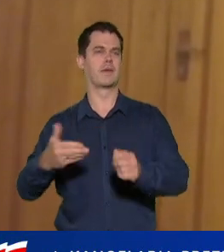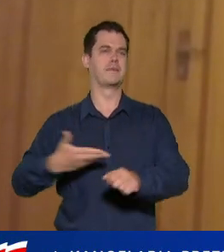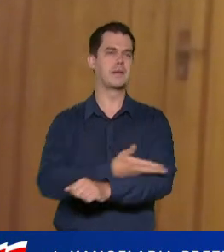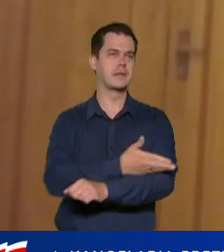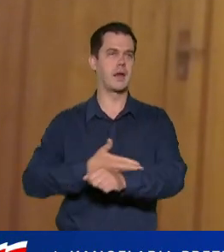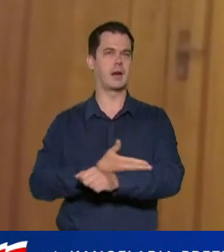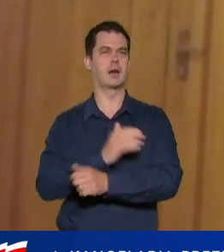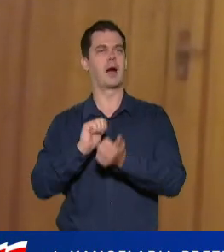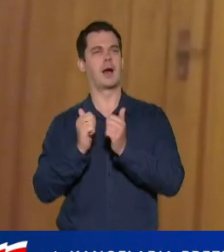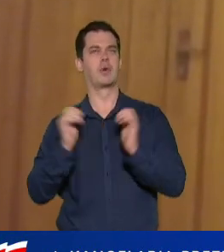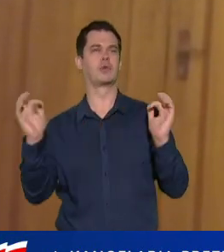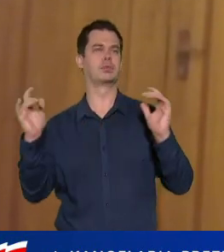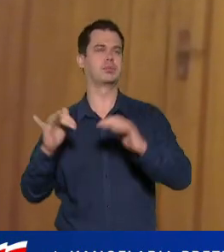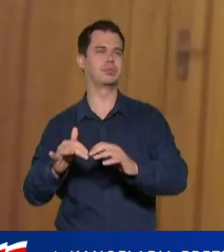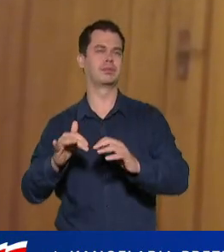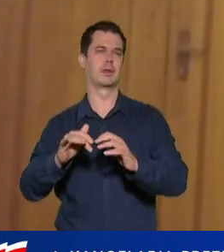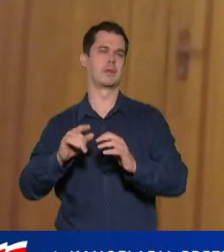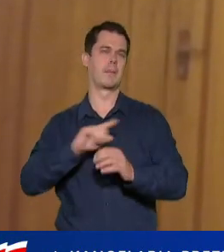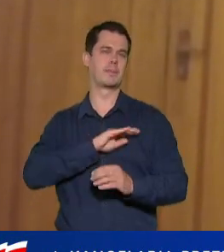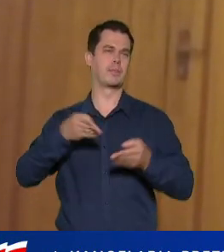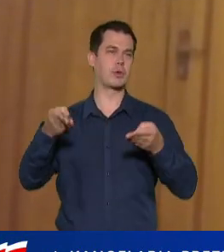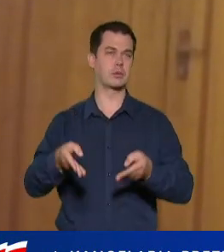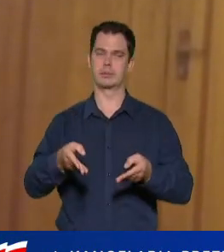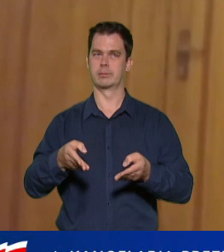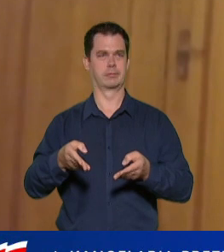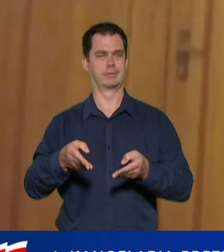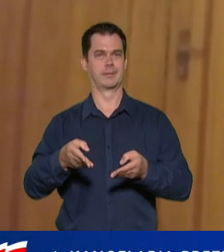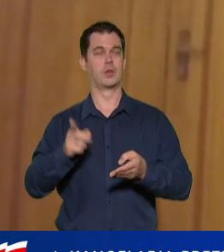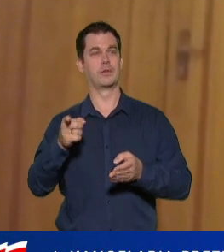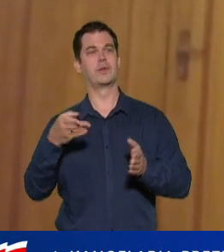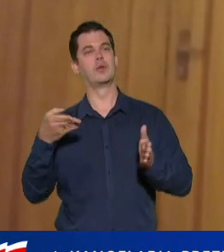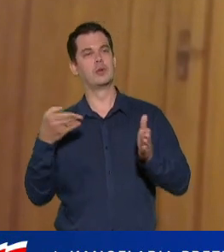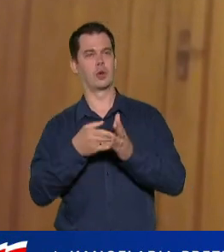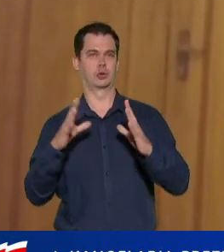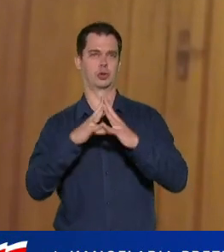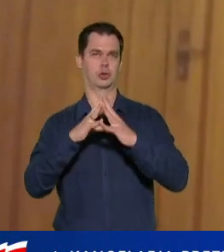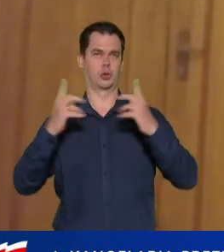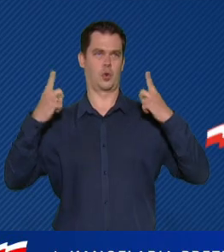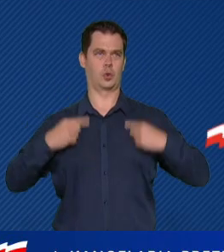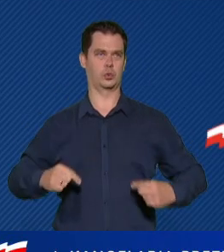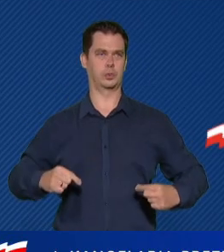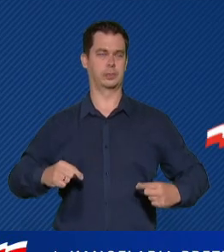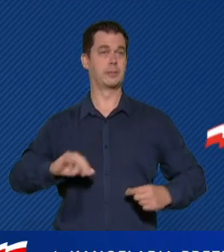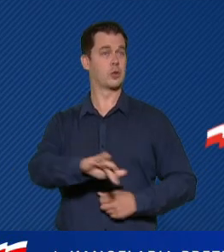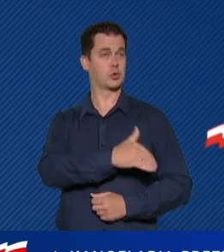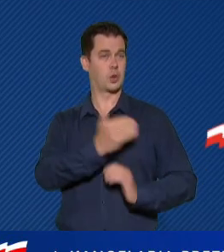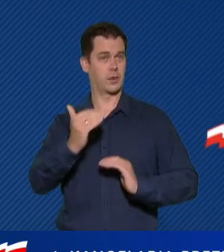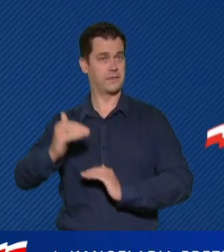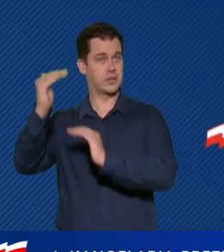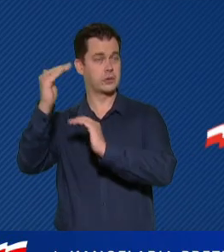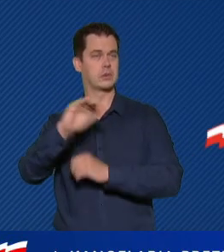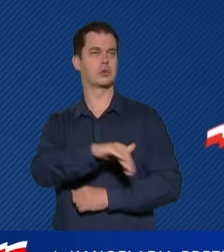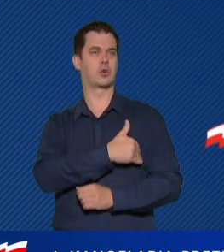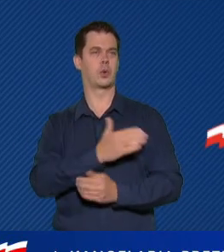czy konsolacje. Zgromadzenia nie będą mogły być większe niż 10 osób. Szkoły wyższe oraz szkoły